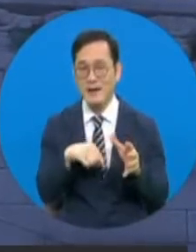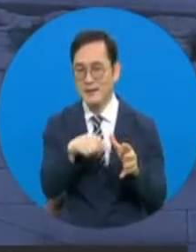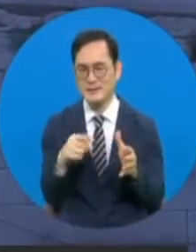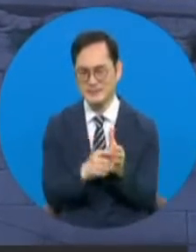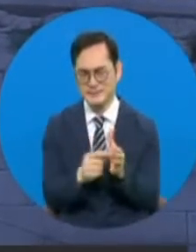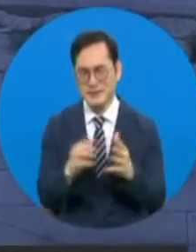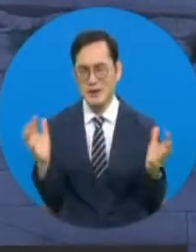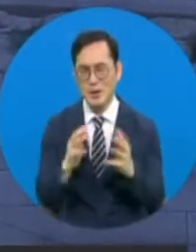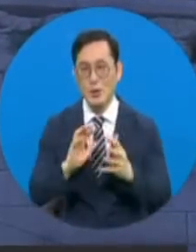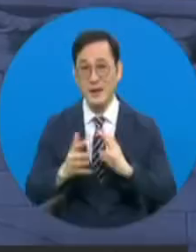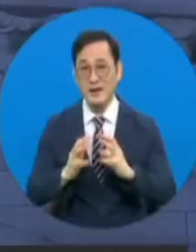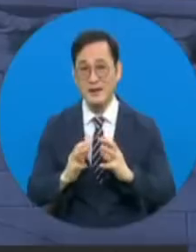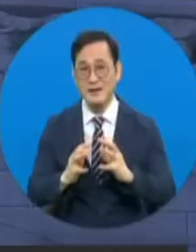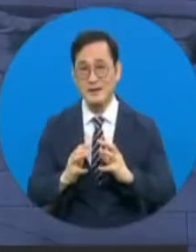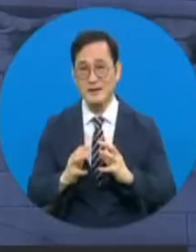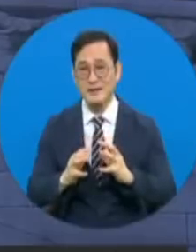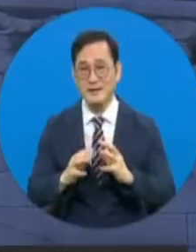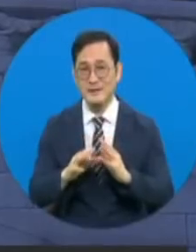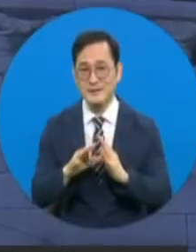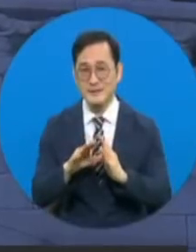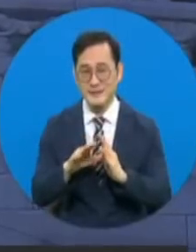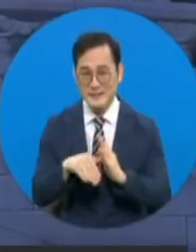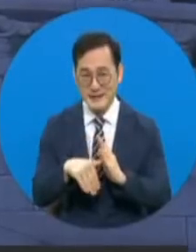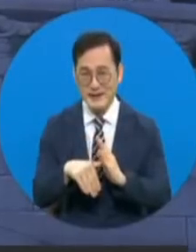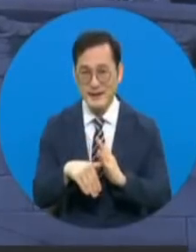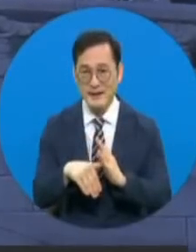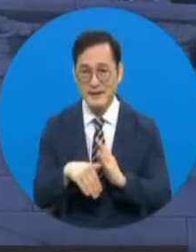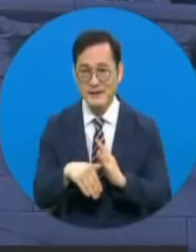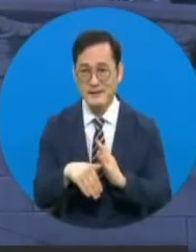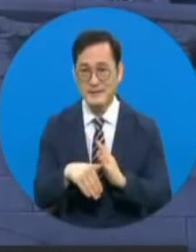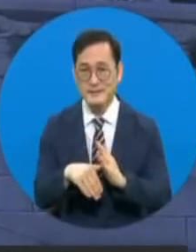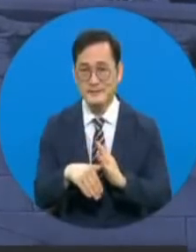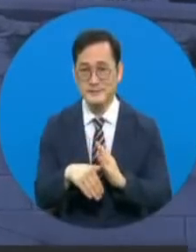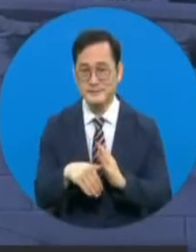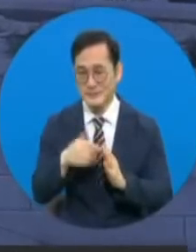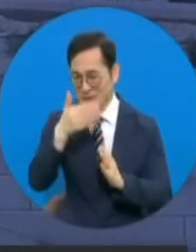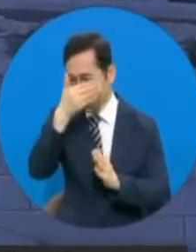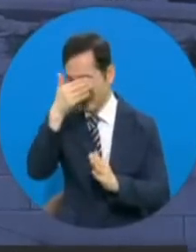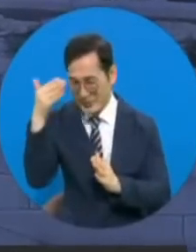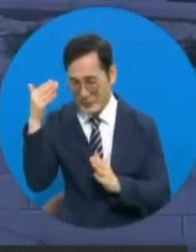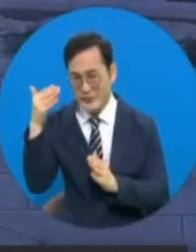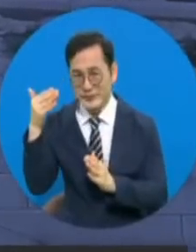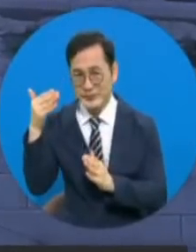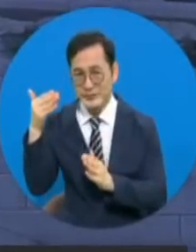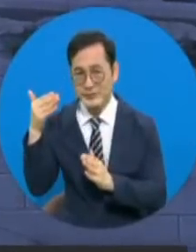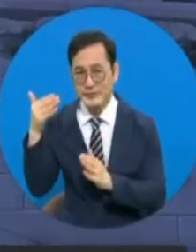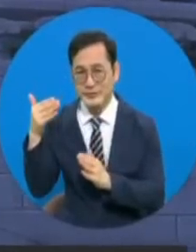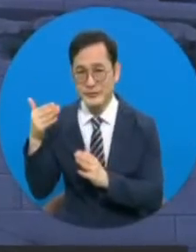위총 때 많은 현역 의원들이 참석했잖아요 그 가운데 민주당이 이제 청년